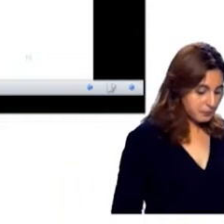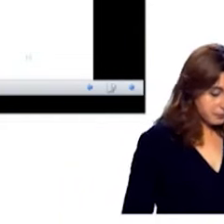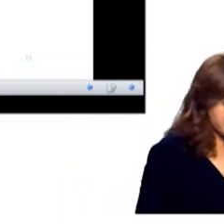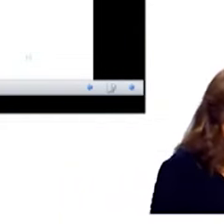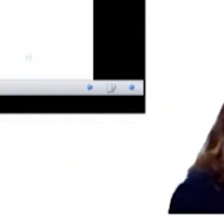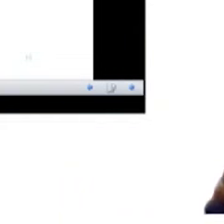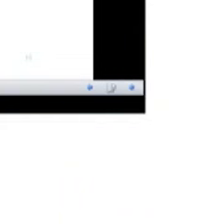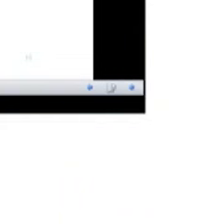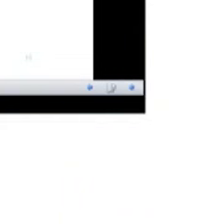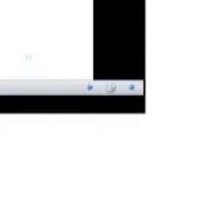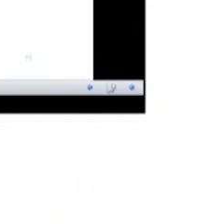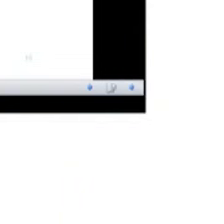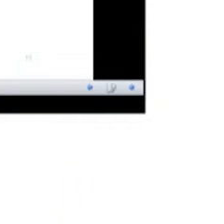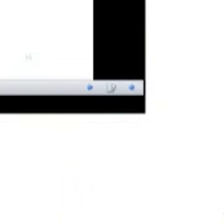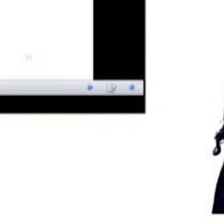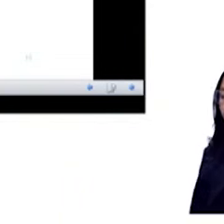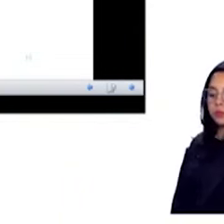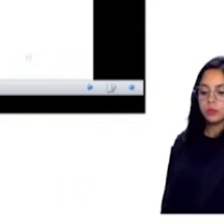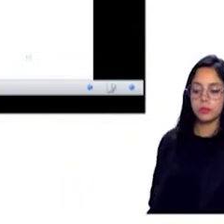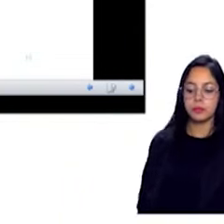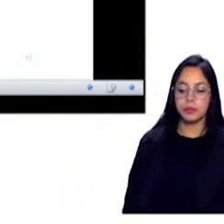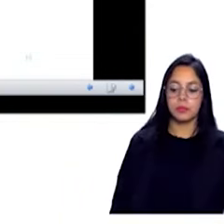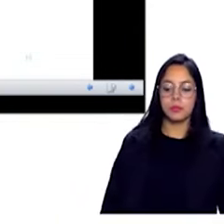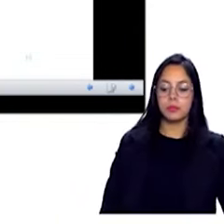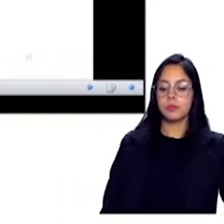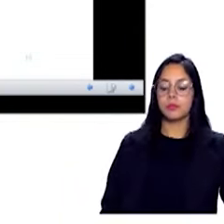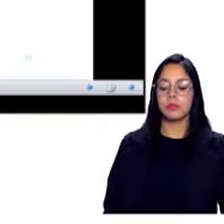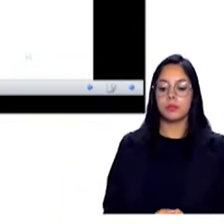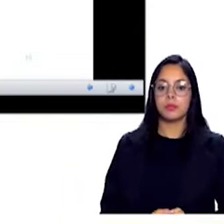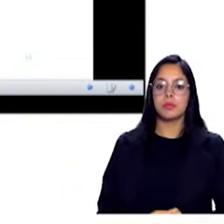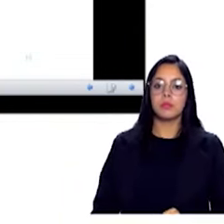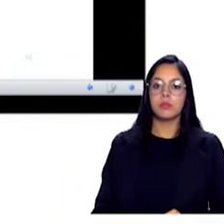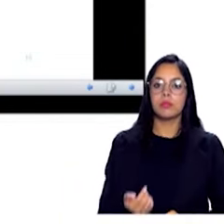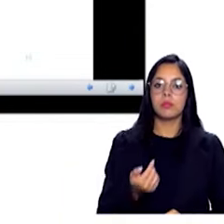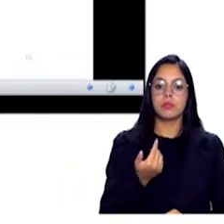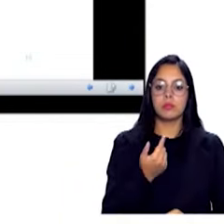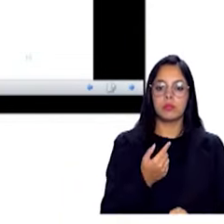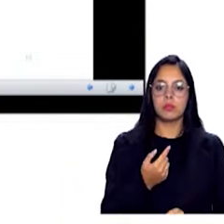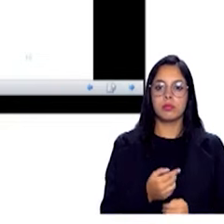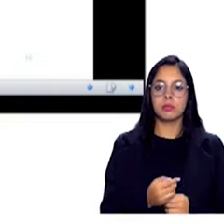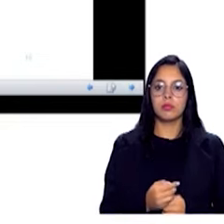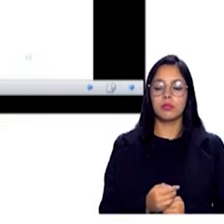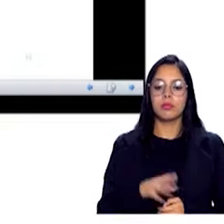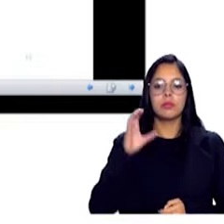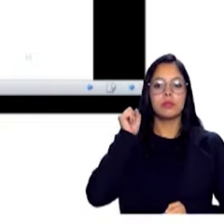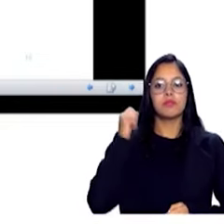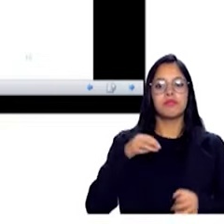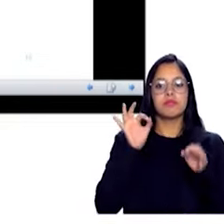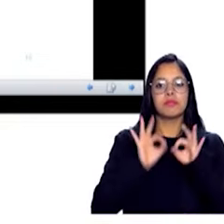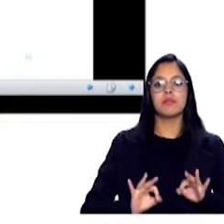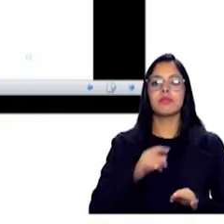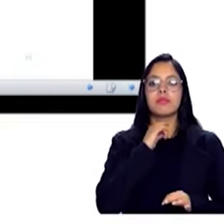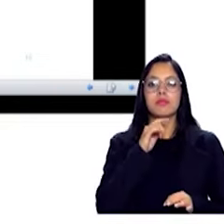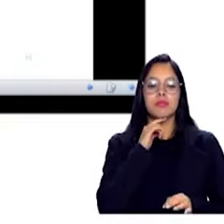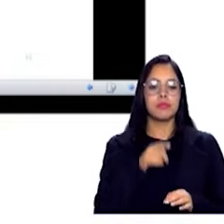correttezza Della motivazione ma solo entro i limiti di una soglia che Viene definita come minimo costituzionale ossia se la